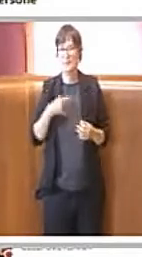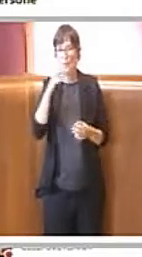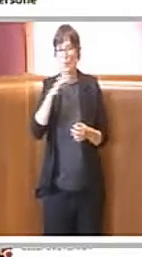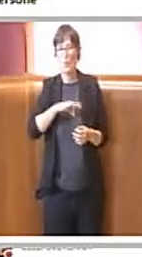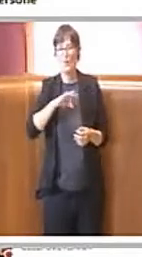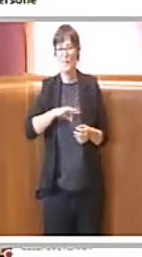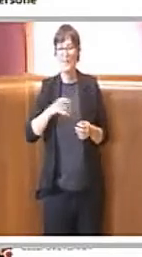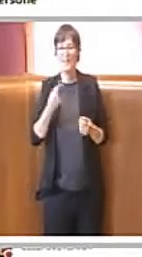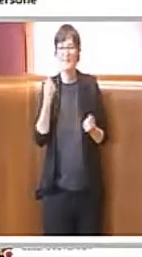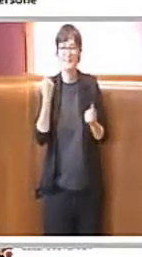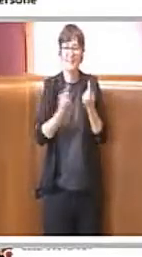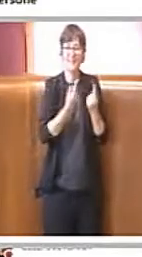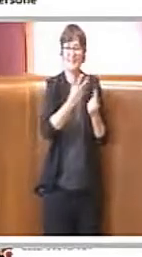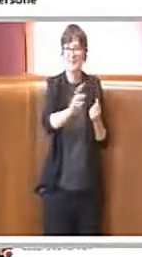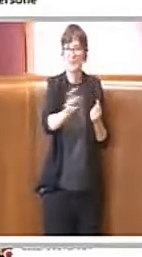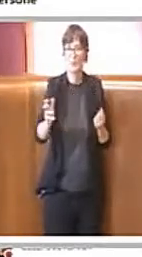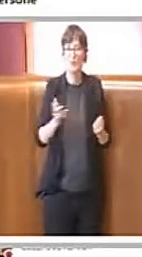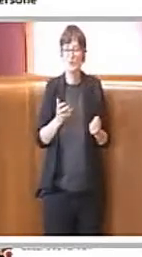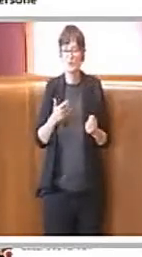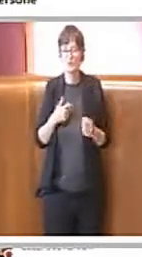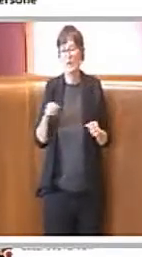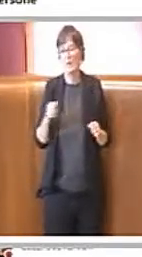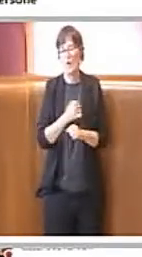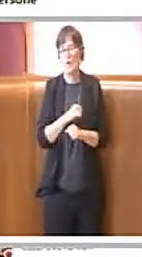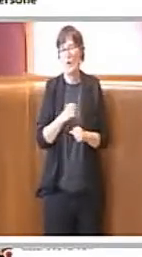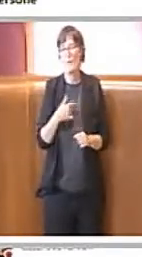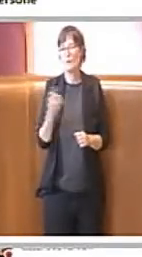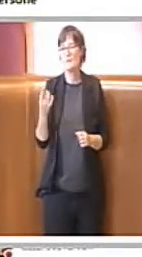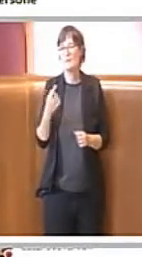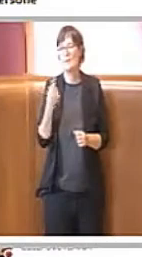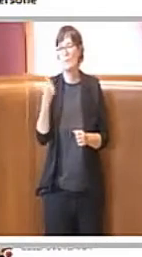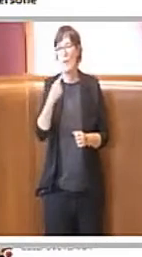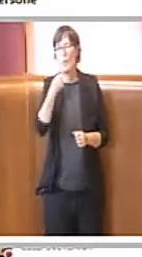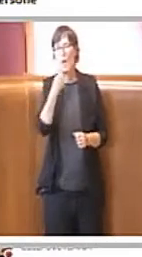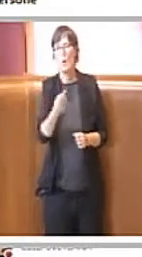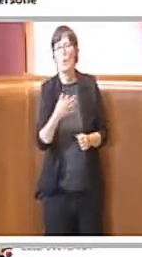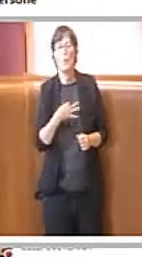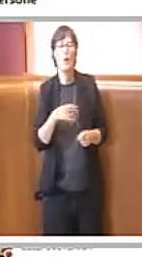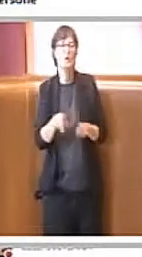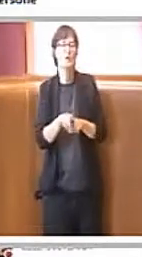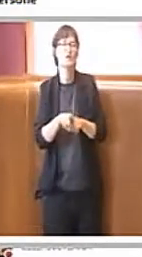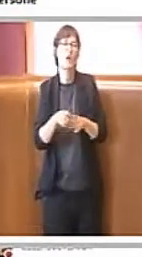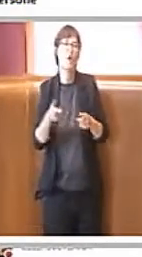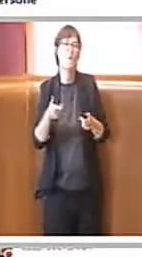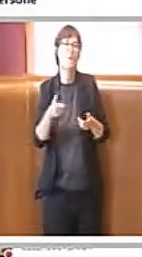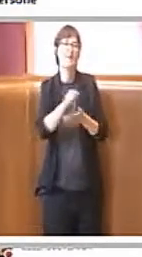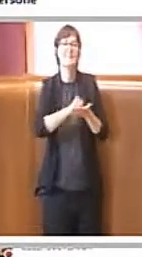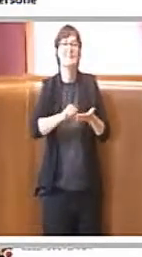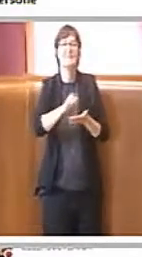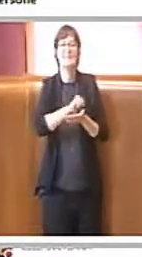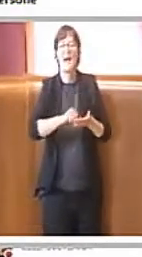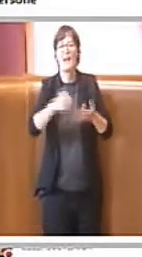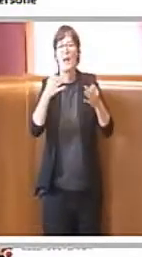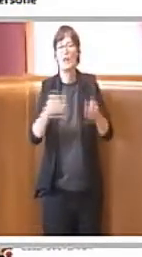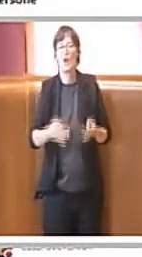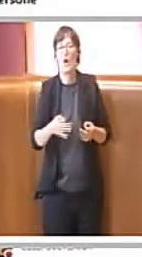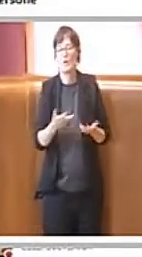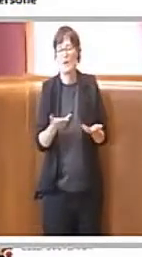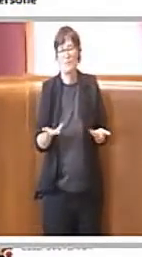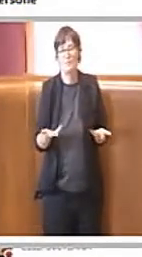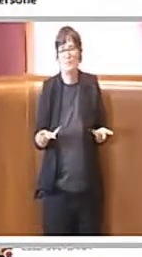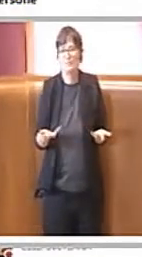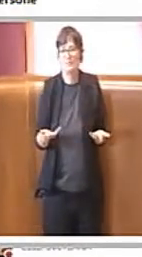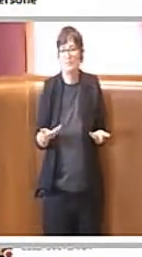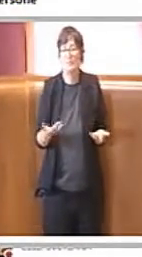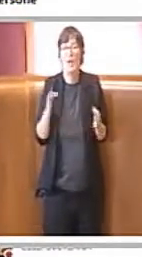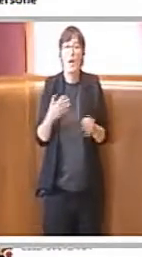semplicemente così additato di essere una sanatoria tout court, quando poi soprattutto da soggetti da consiglieri, chiedo scusa, pardon, che non hanno mai